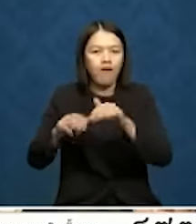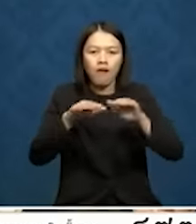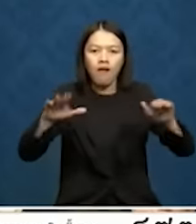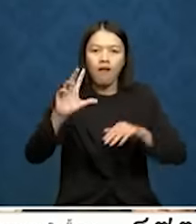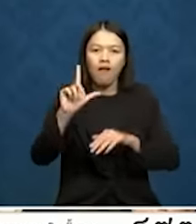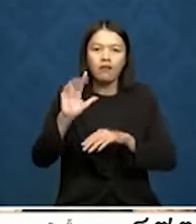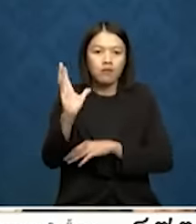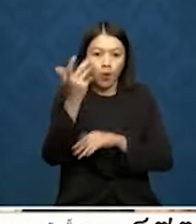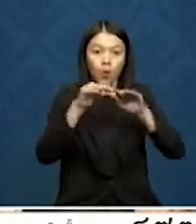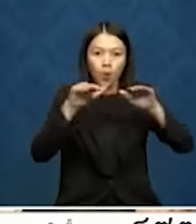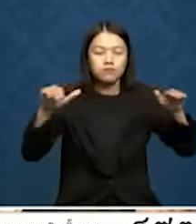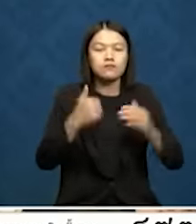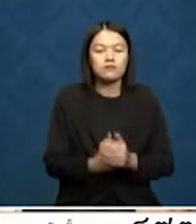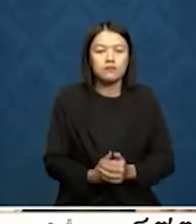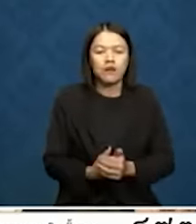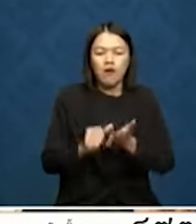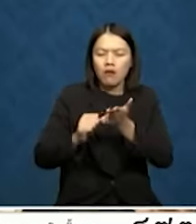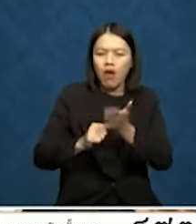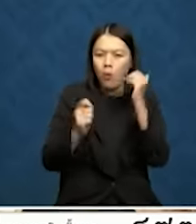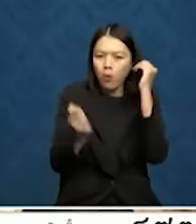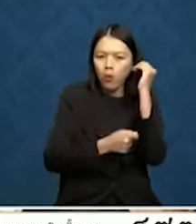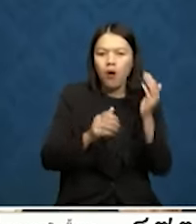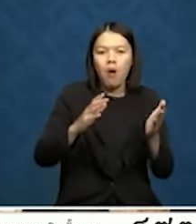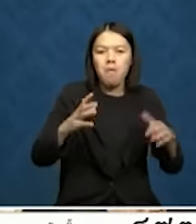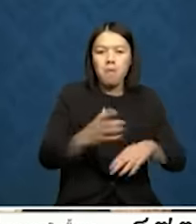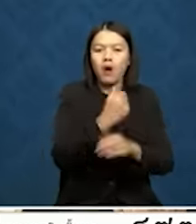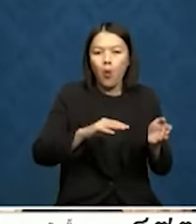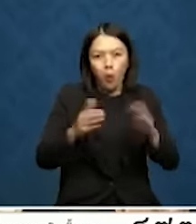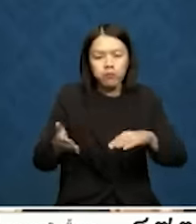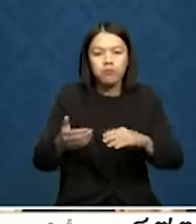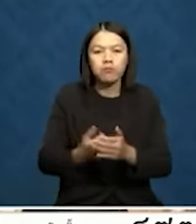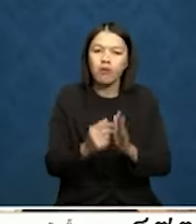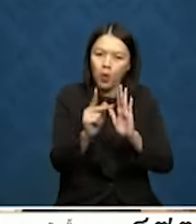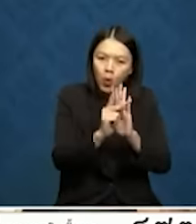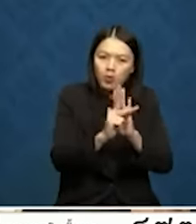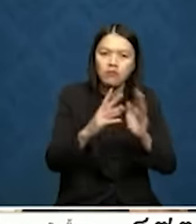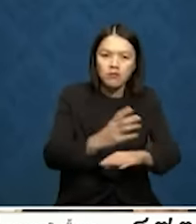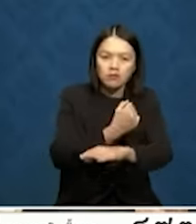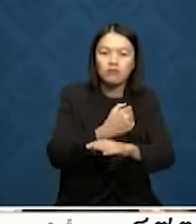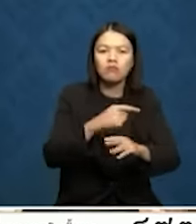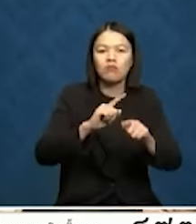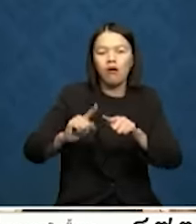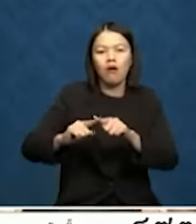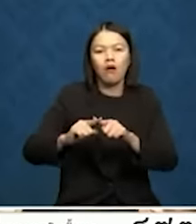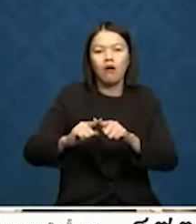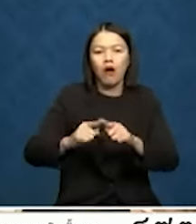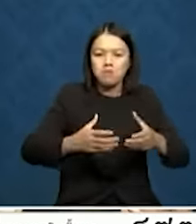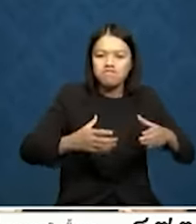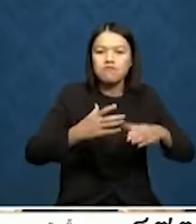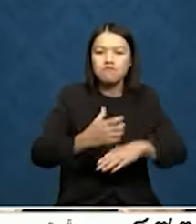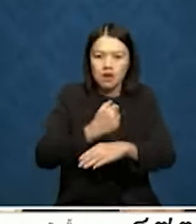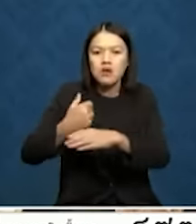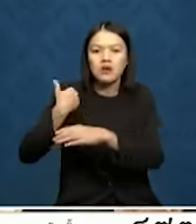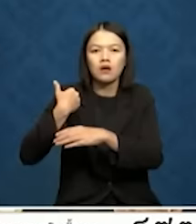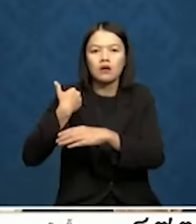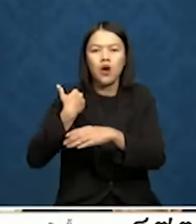ลจะมีการปรับปรุงโทษยุบพรรคกติกาเกี่ยวข้องกับพรรคการเมืองทำอย่างไรให้พรรคการเมืองเกิดขึ้นได้ง่าย